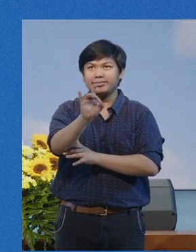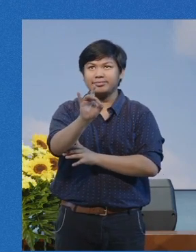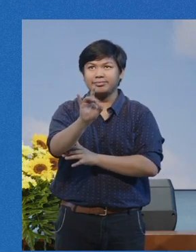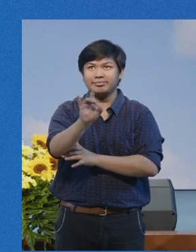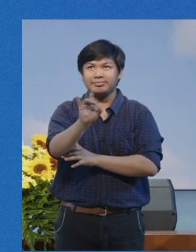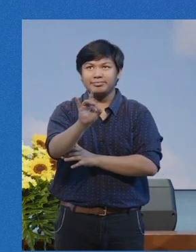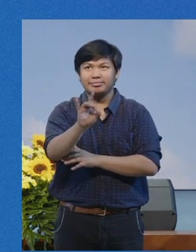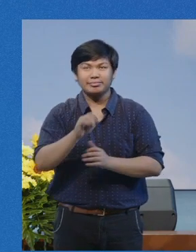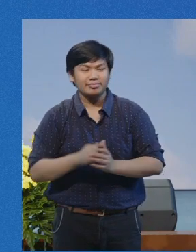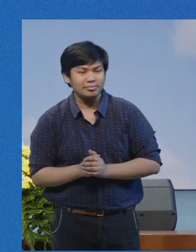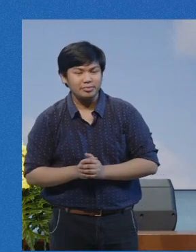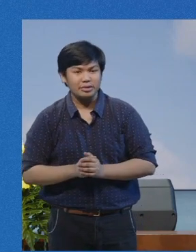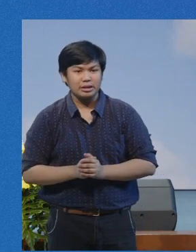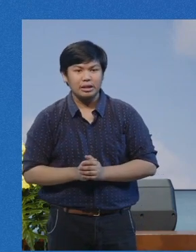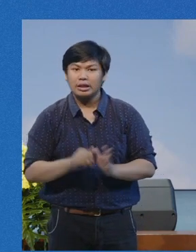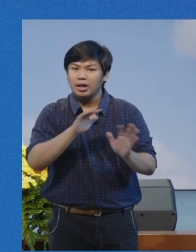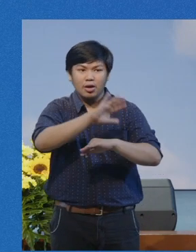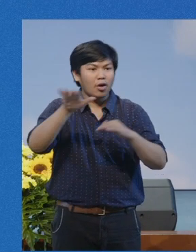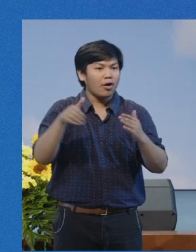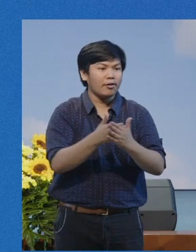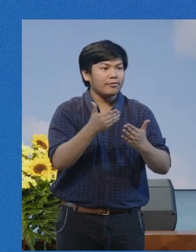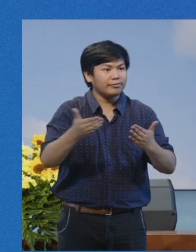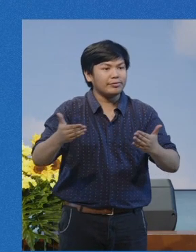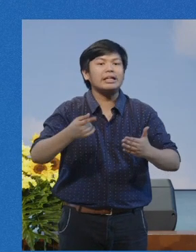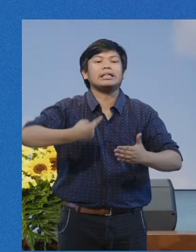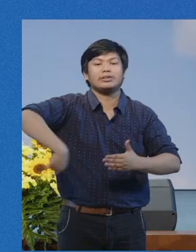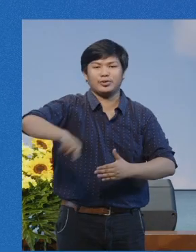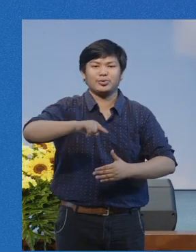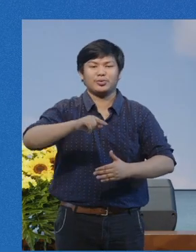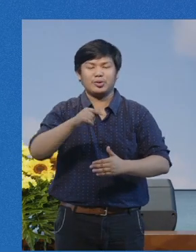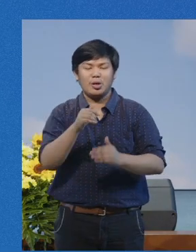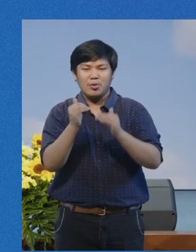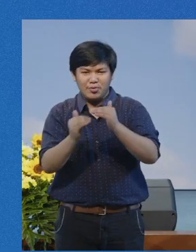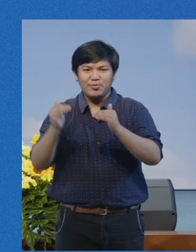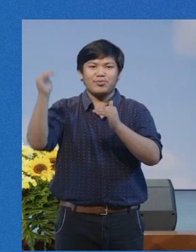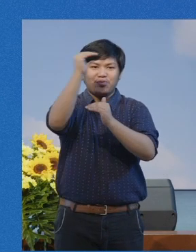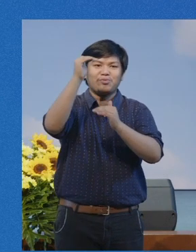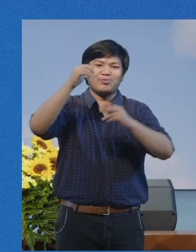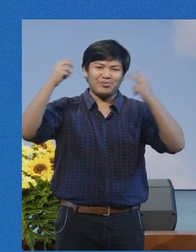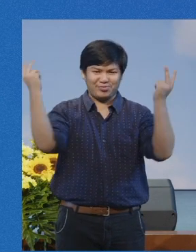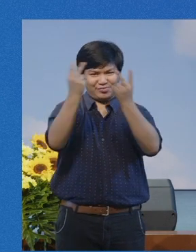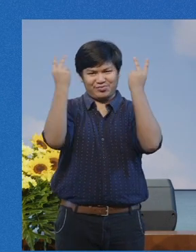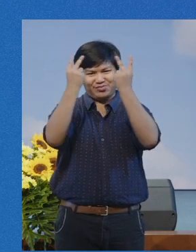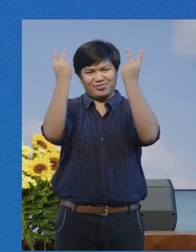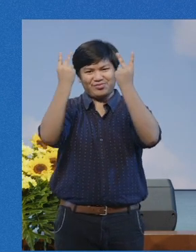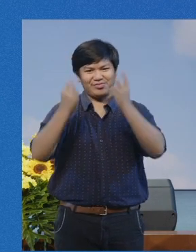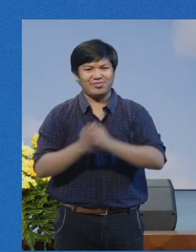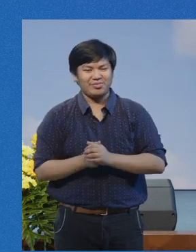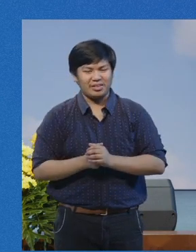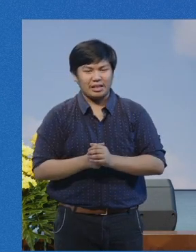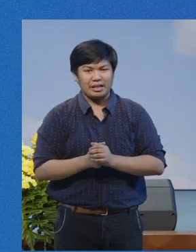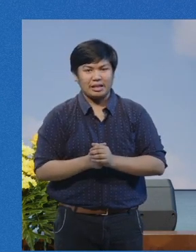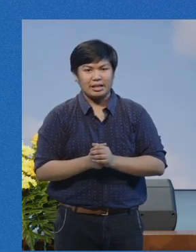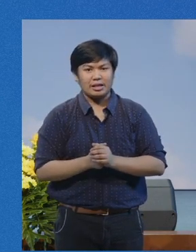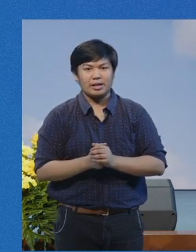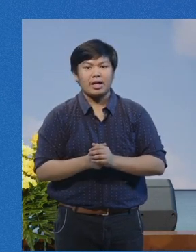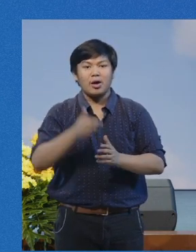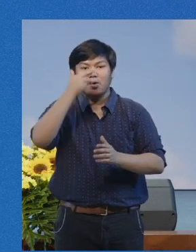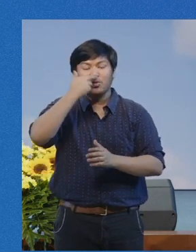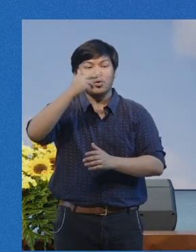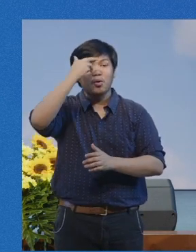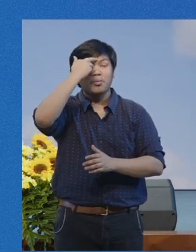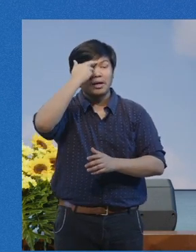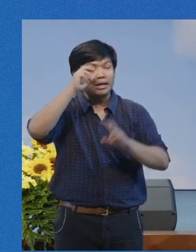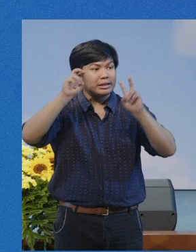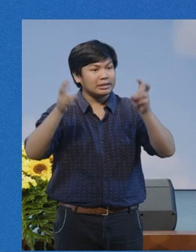8:37-39, "No, in all these things, we are more than conquerors through Him who loved us." Ang konteksto po ng Romans 8, ang